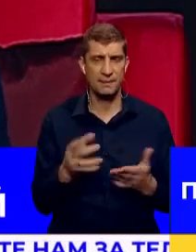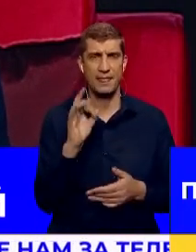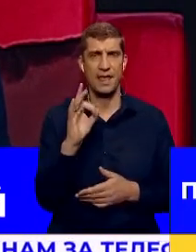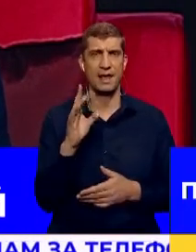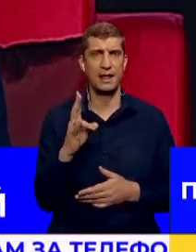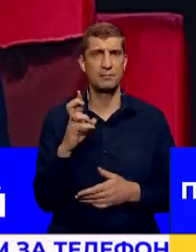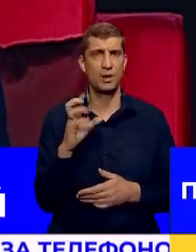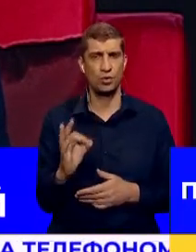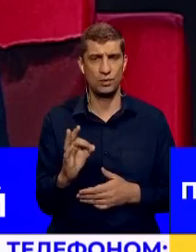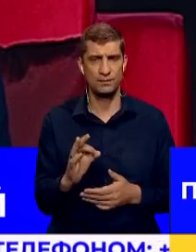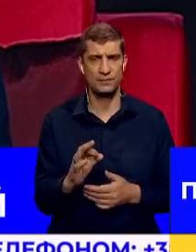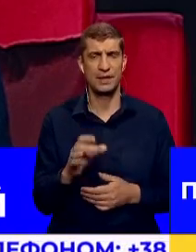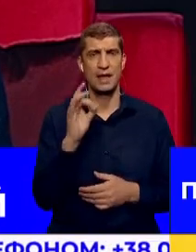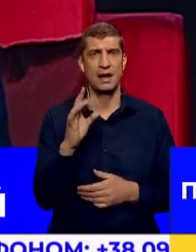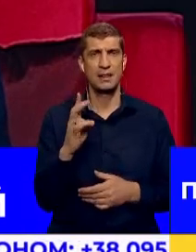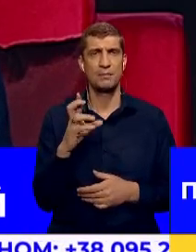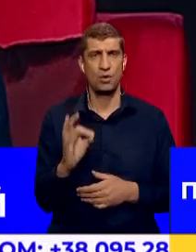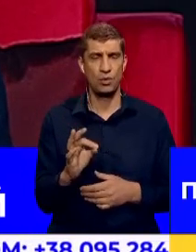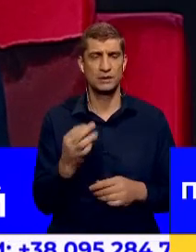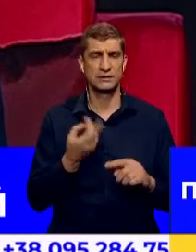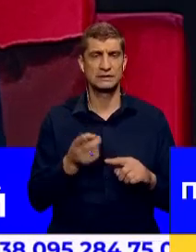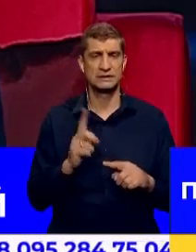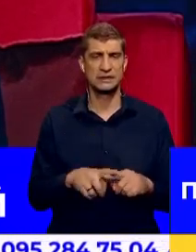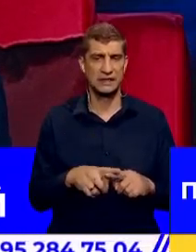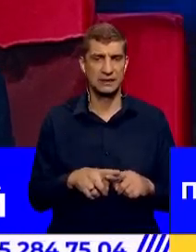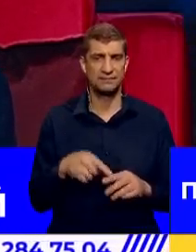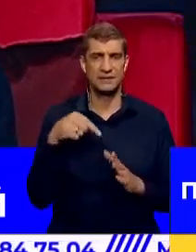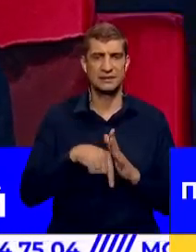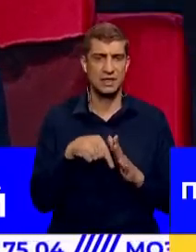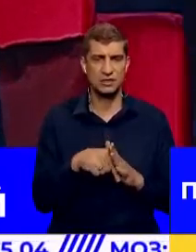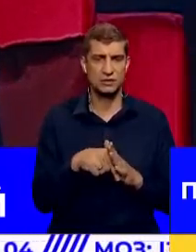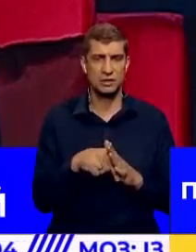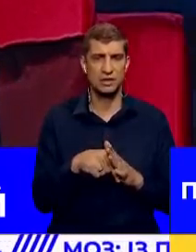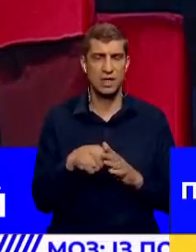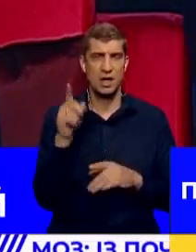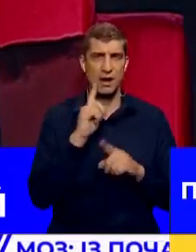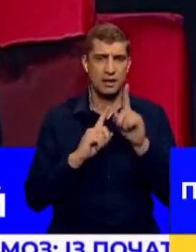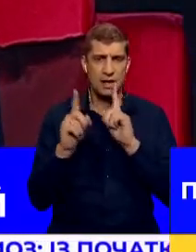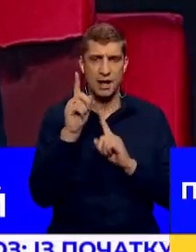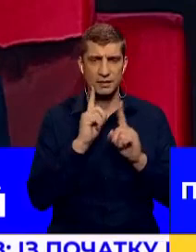РНБО. РНБО – це значить Рада